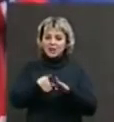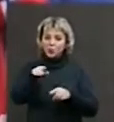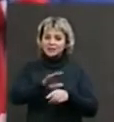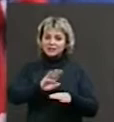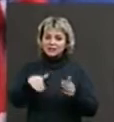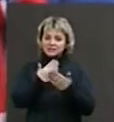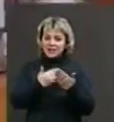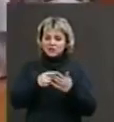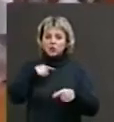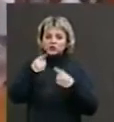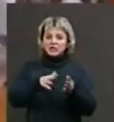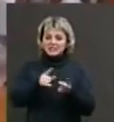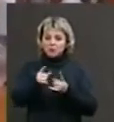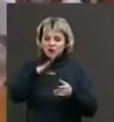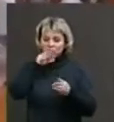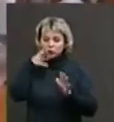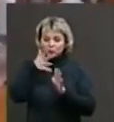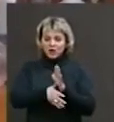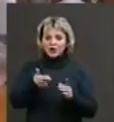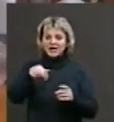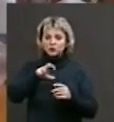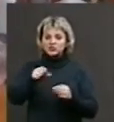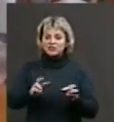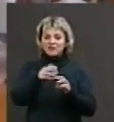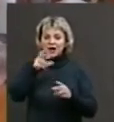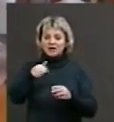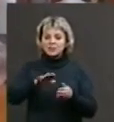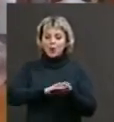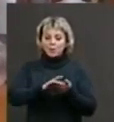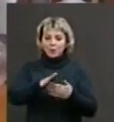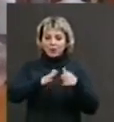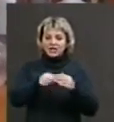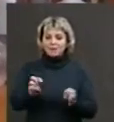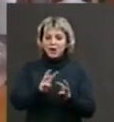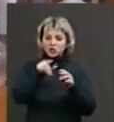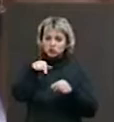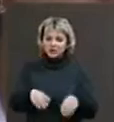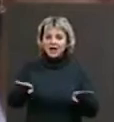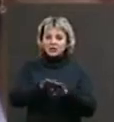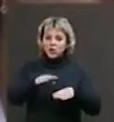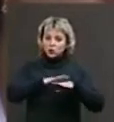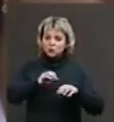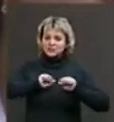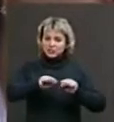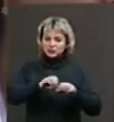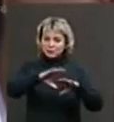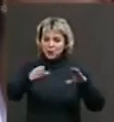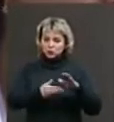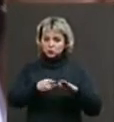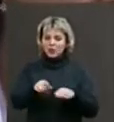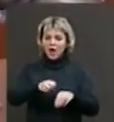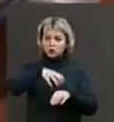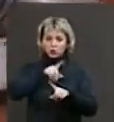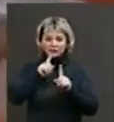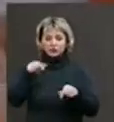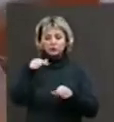не советуют. Через мыльную воду пропустили горючий газ, затем вымыли руки в мыльной воде и подожгли. А так как руку защищает водная подушка, ожогов не